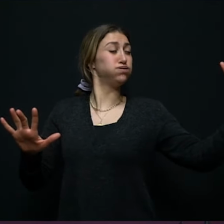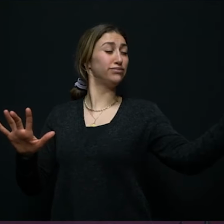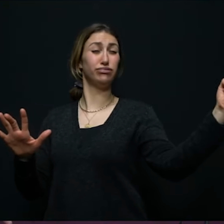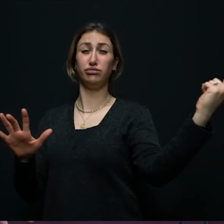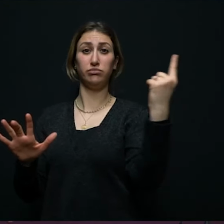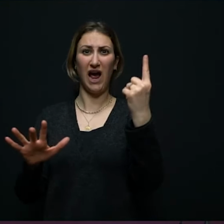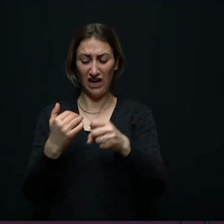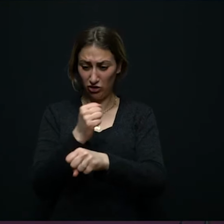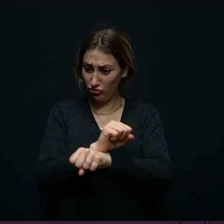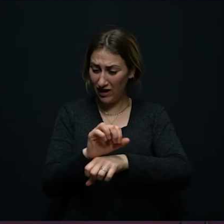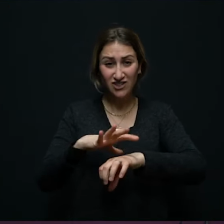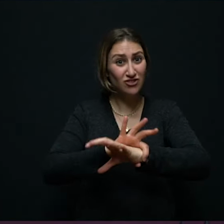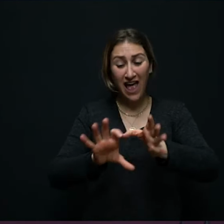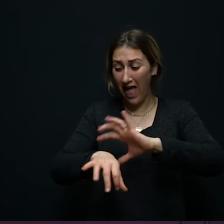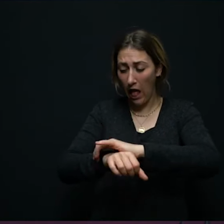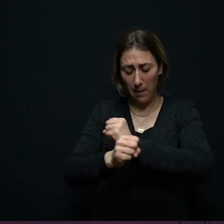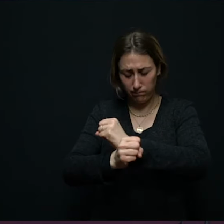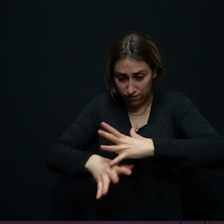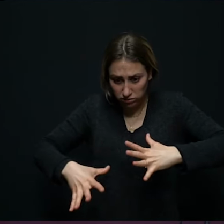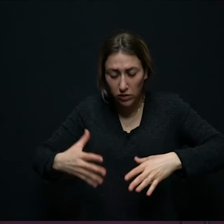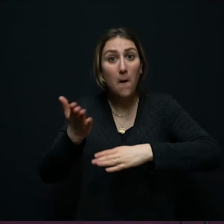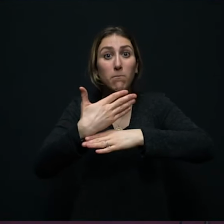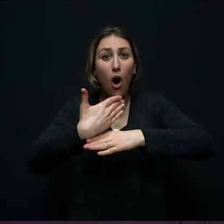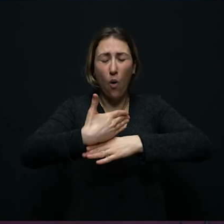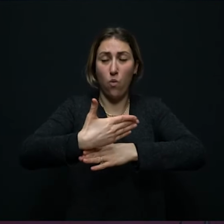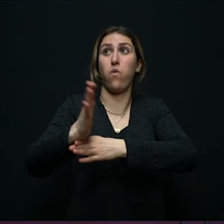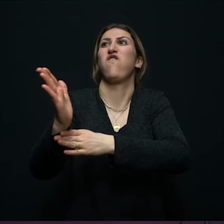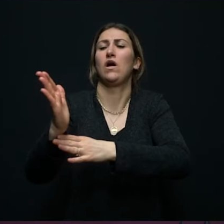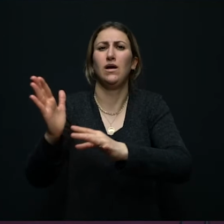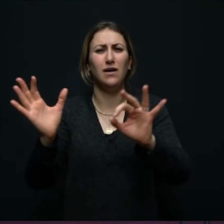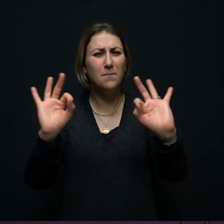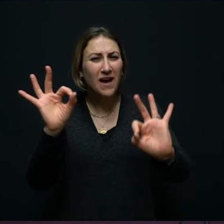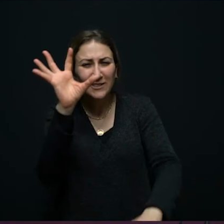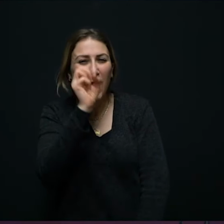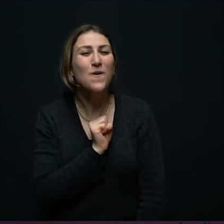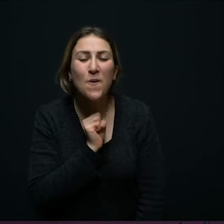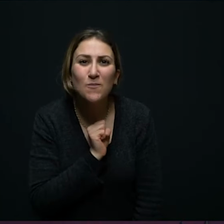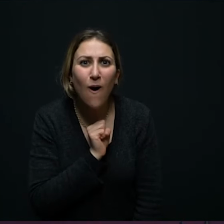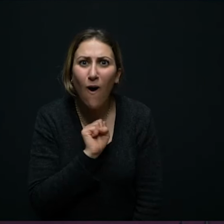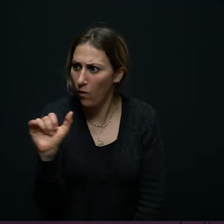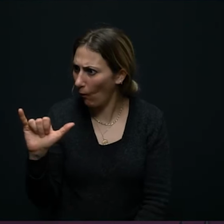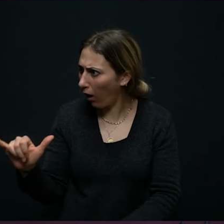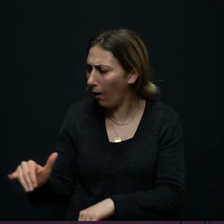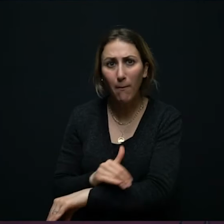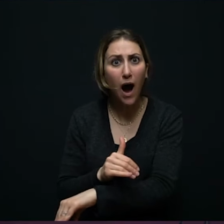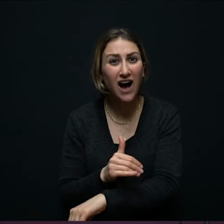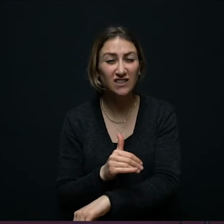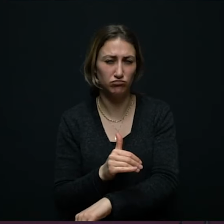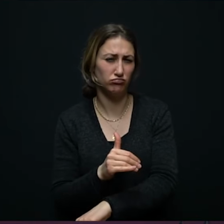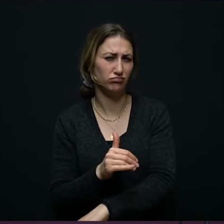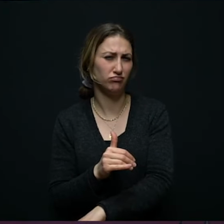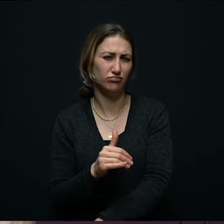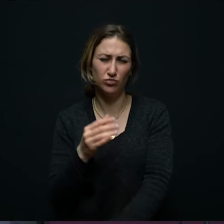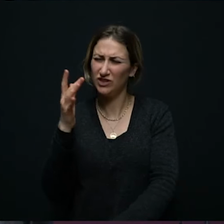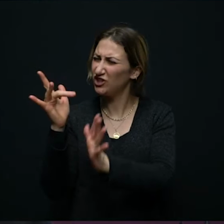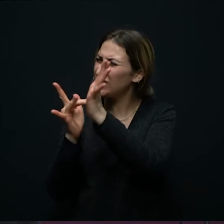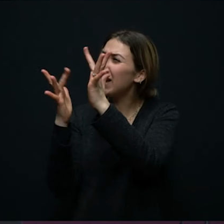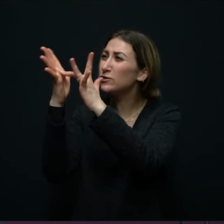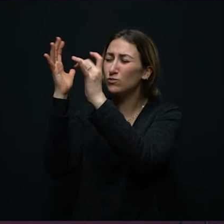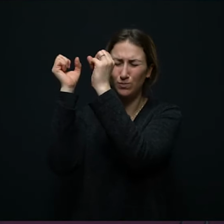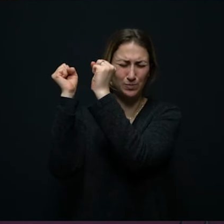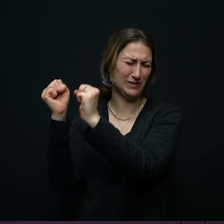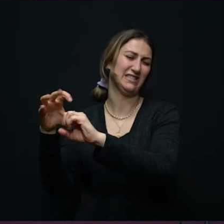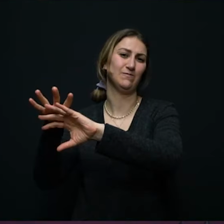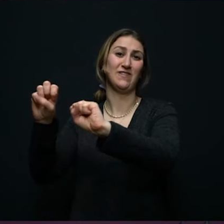compris aux ce matin dieu peut briser les chaînes ce matin quelle que soit la diction dans